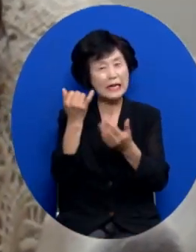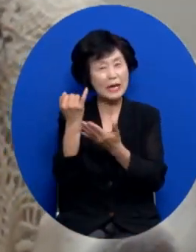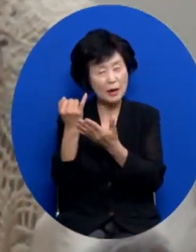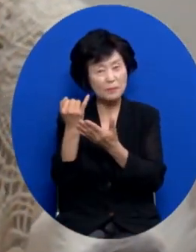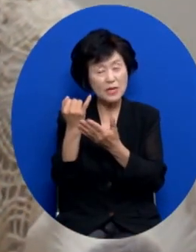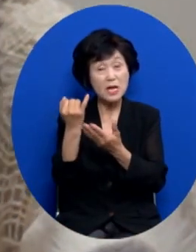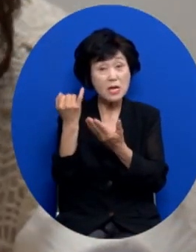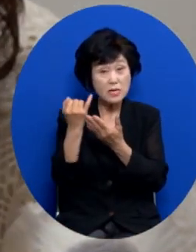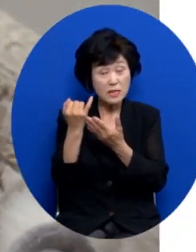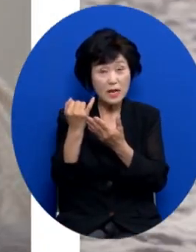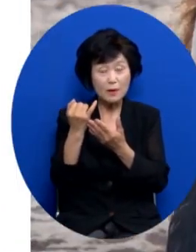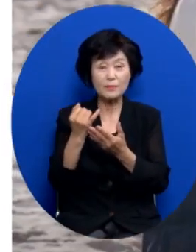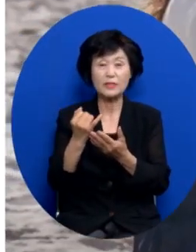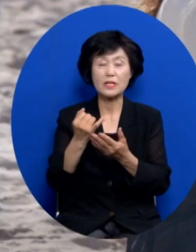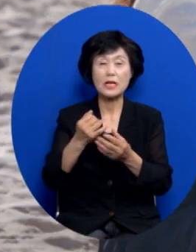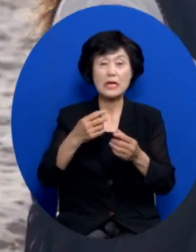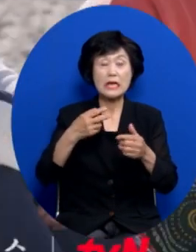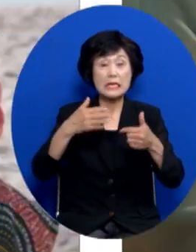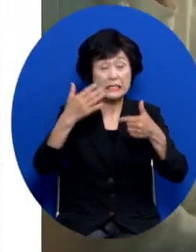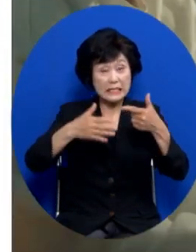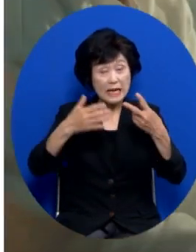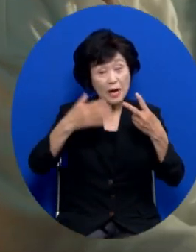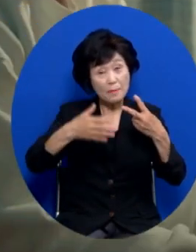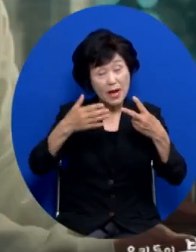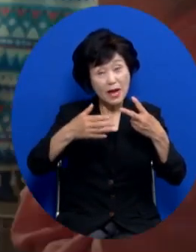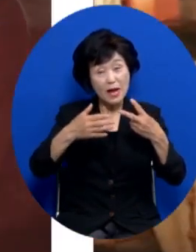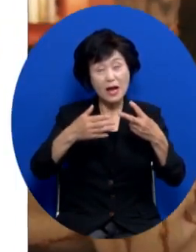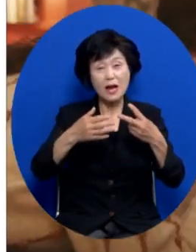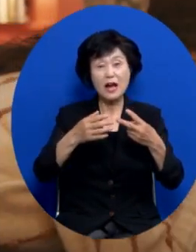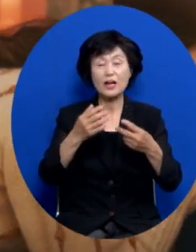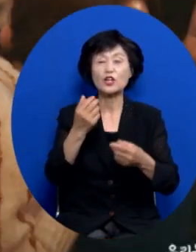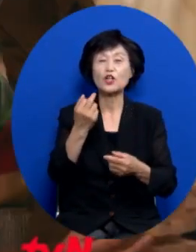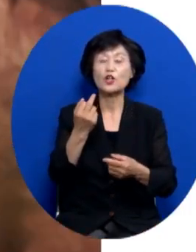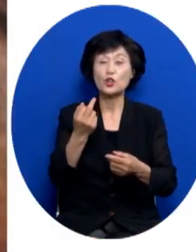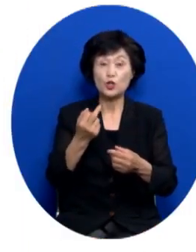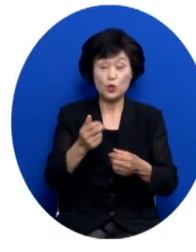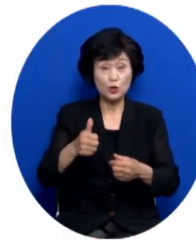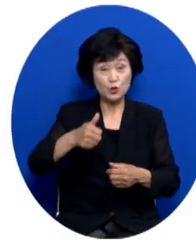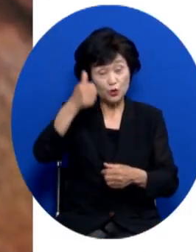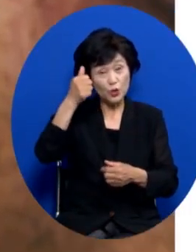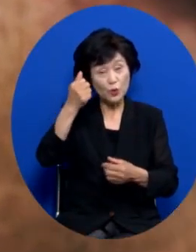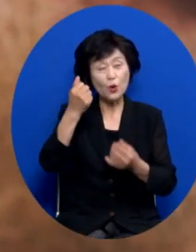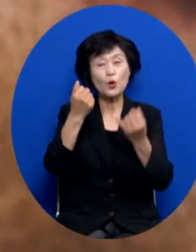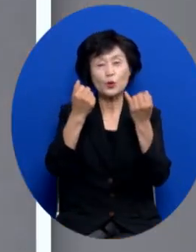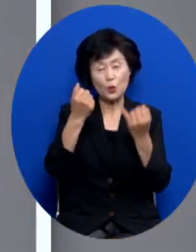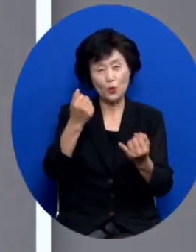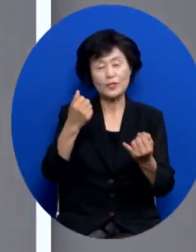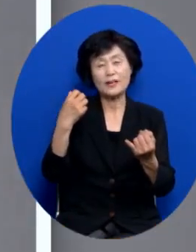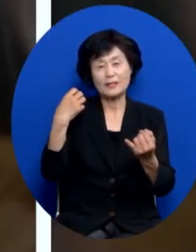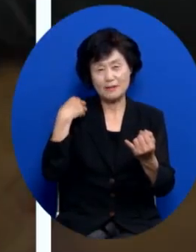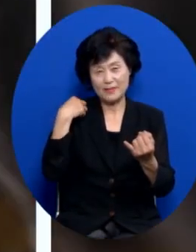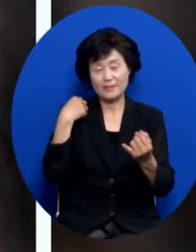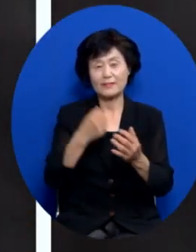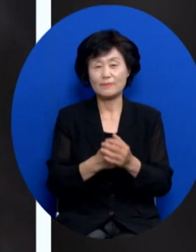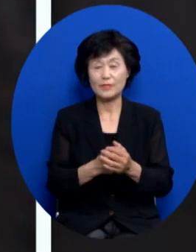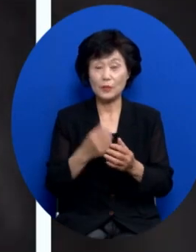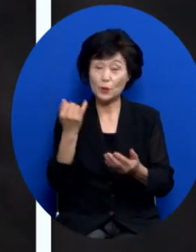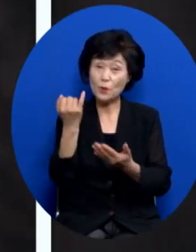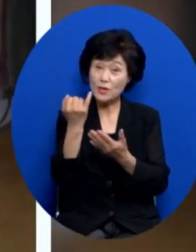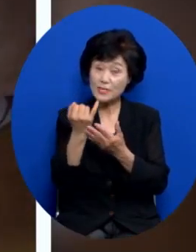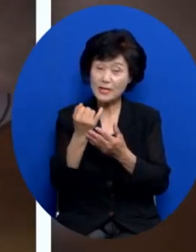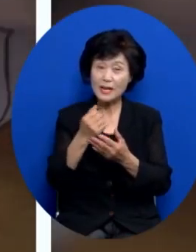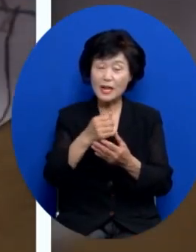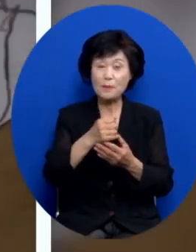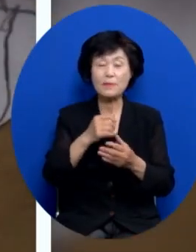우리들의 블루스에서 주인공 한지민의 발달장애인 동생 영희 역을 맡아 열연했습니다. 또한 은혜 씨의 일상을